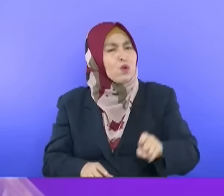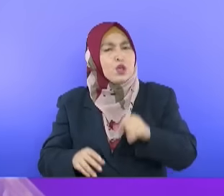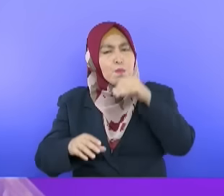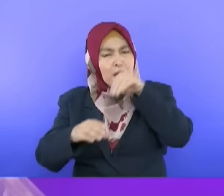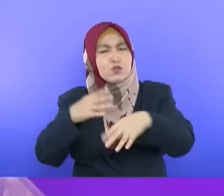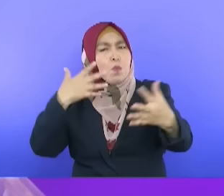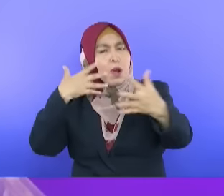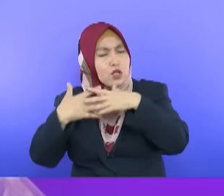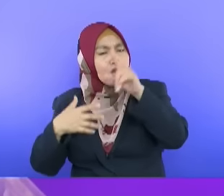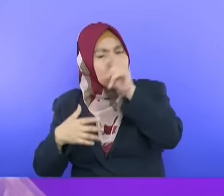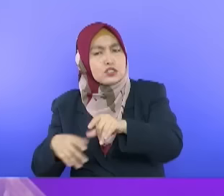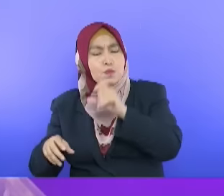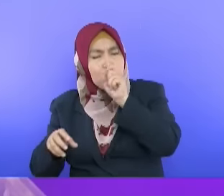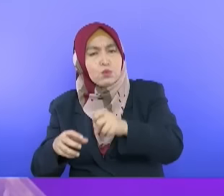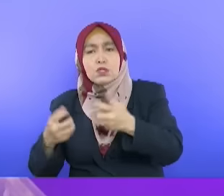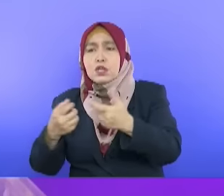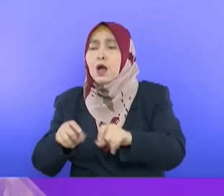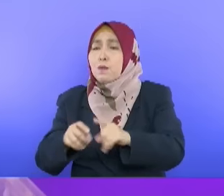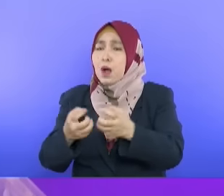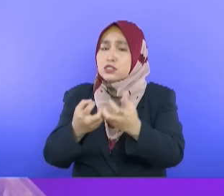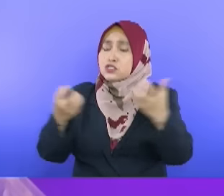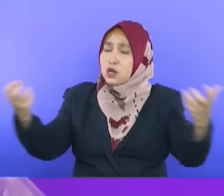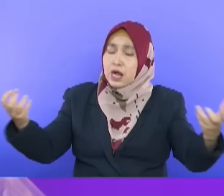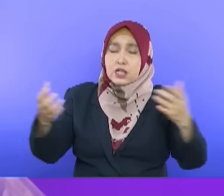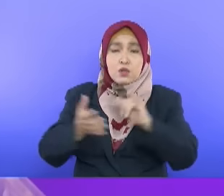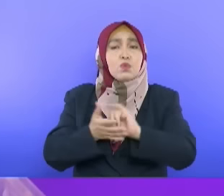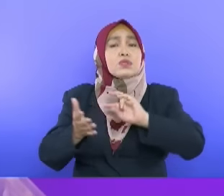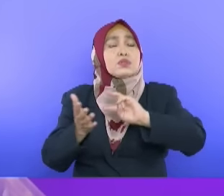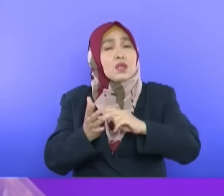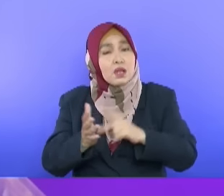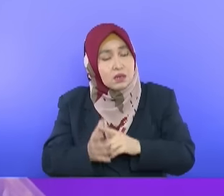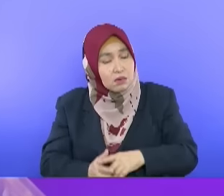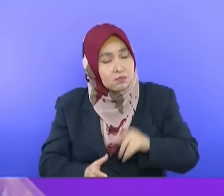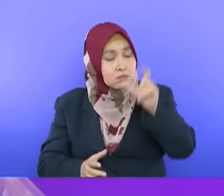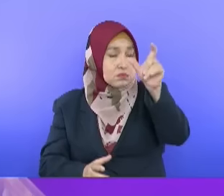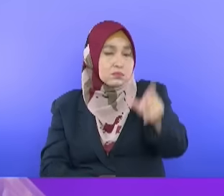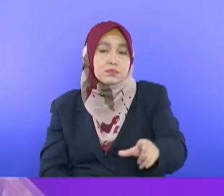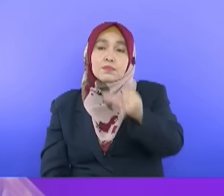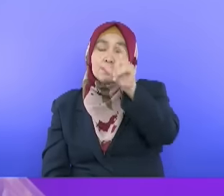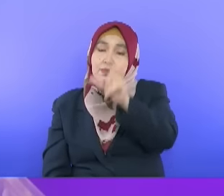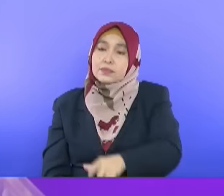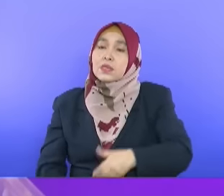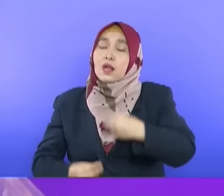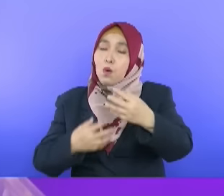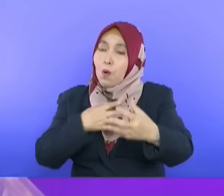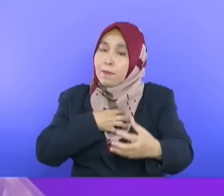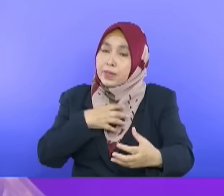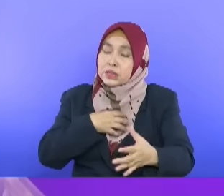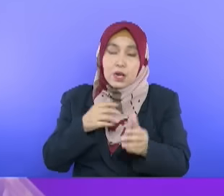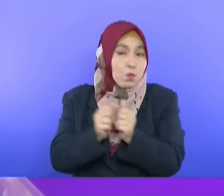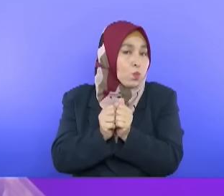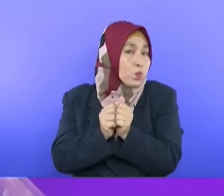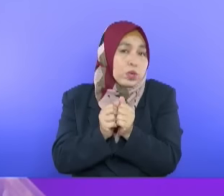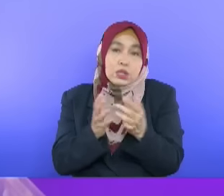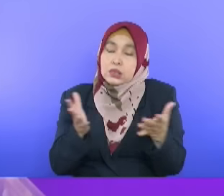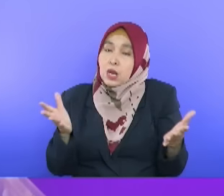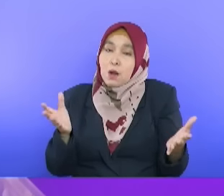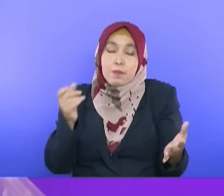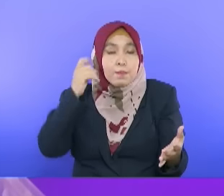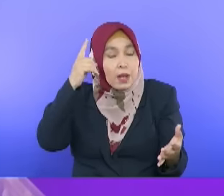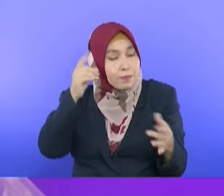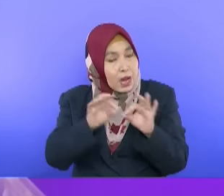penjara dia sepatunya berpisah semua itu adalah lambang seseorang yang memberi komentar tanpa memahami ayat